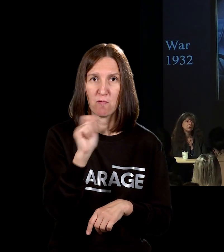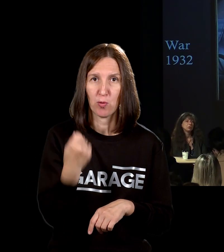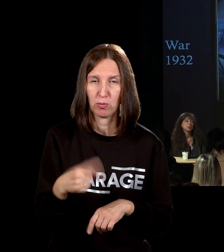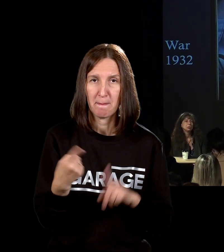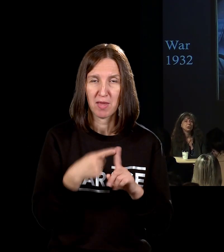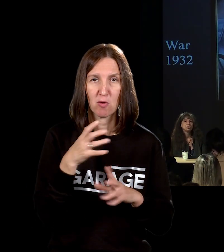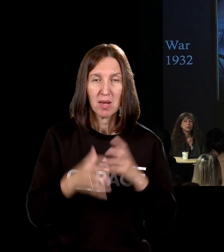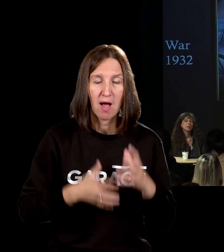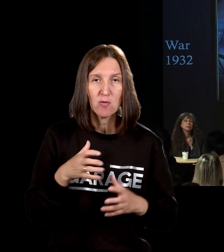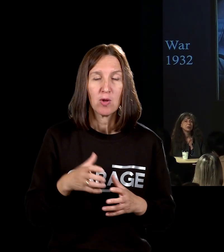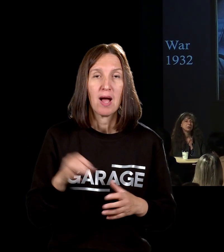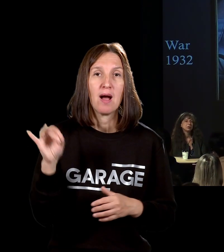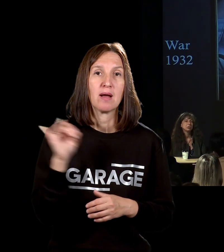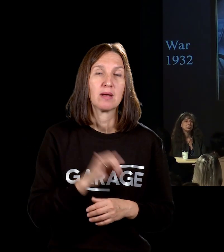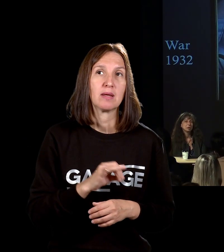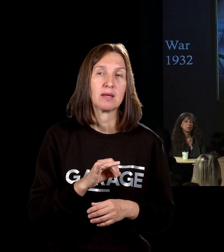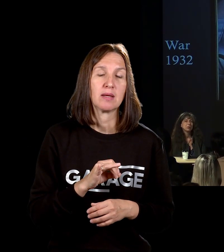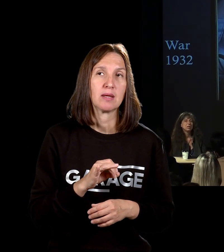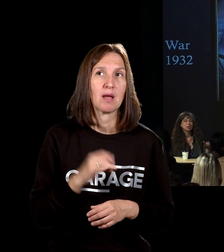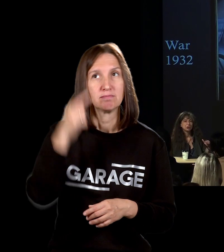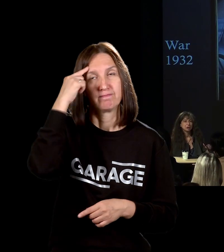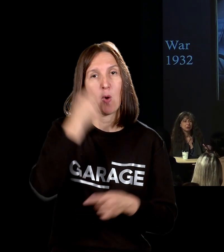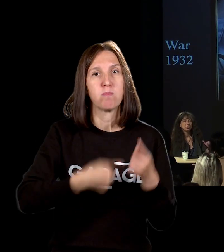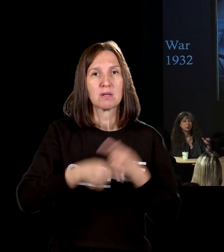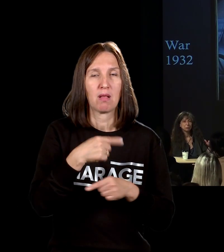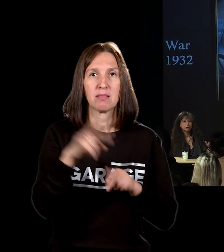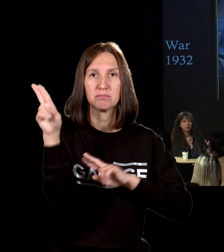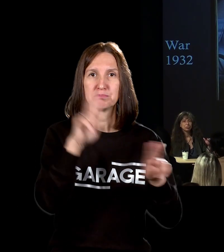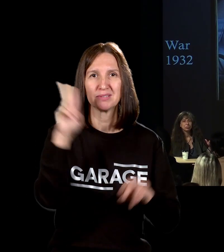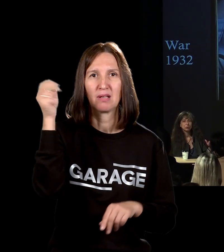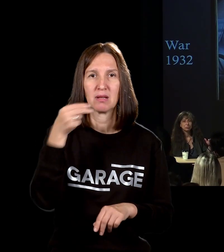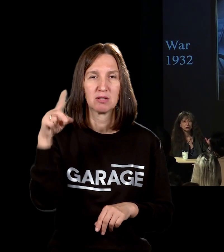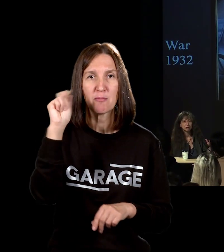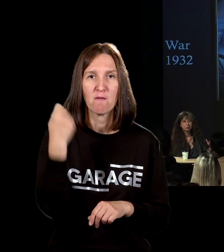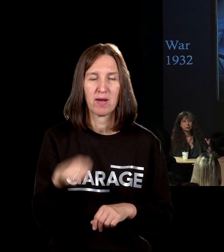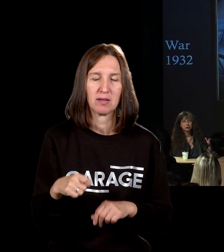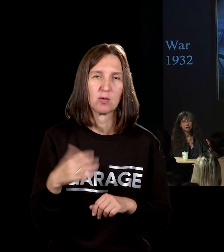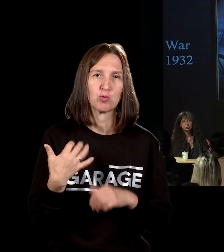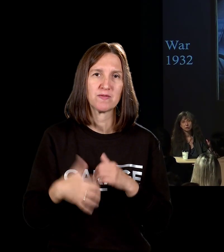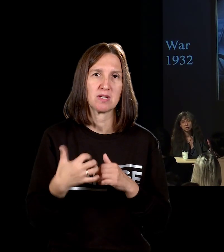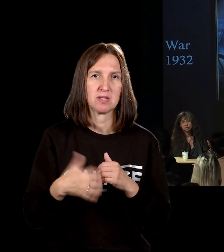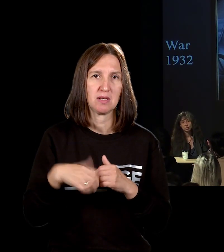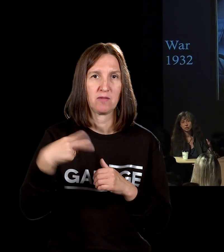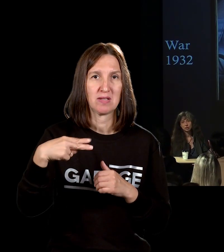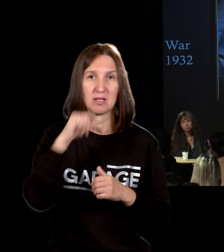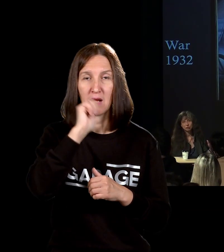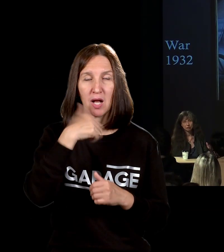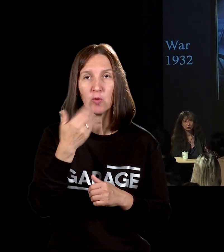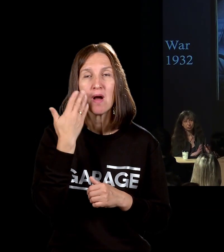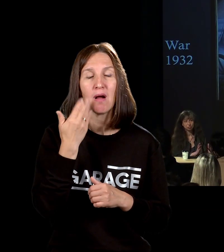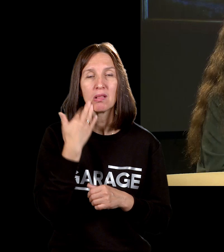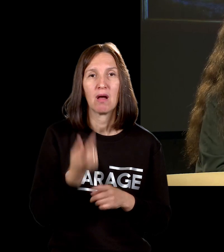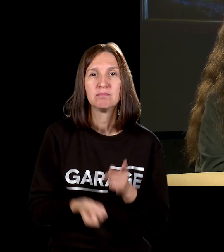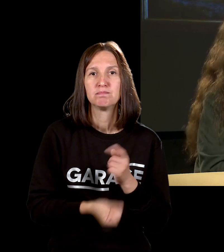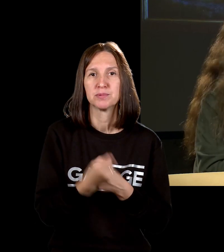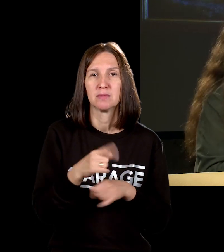возвращаться он стал к военным сюжетам в середине 20-х годов, когда начинала подниматься новая волна патриотизма и милитаризма, и